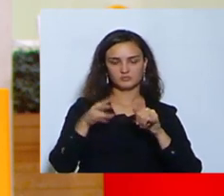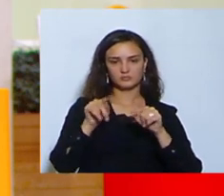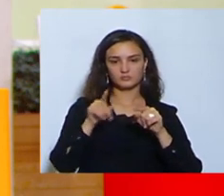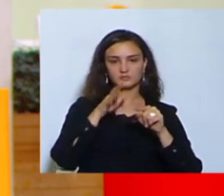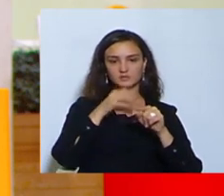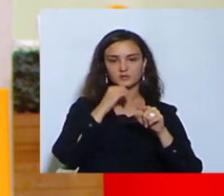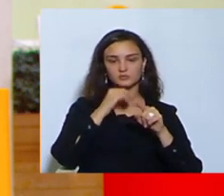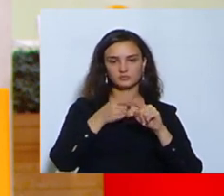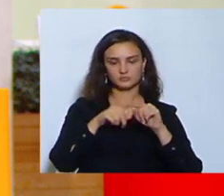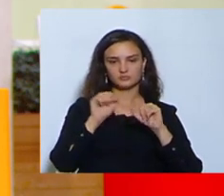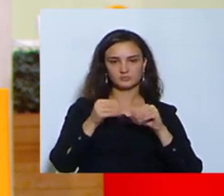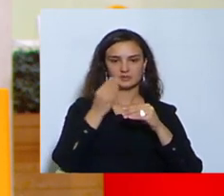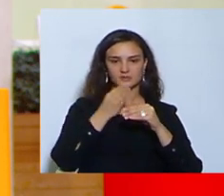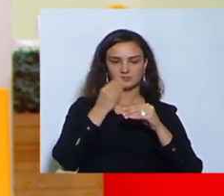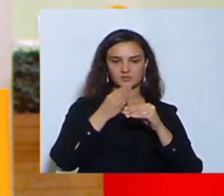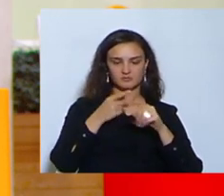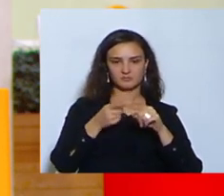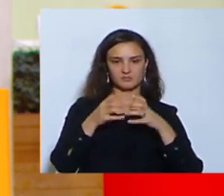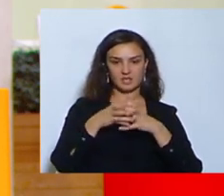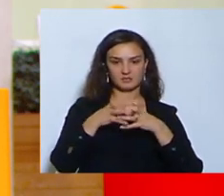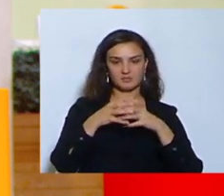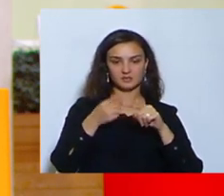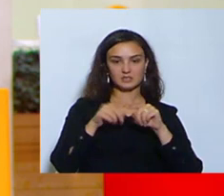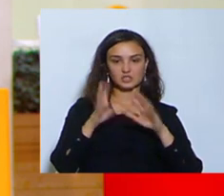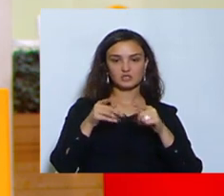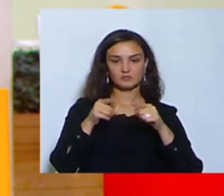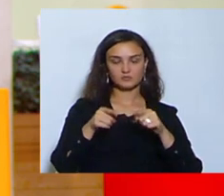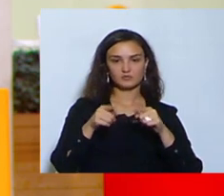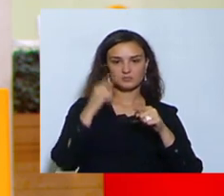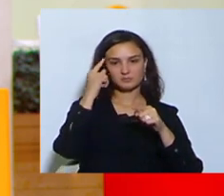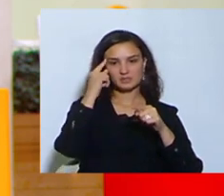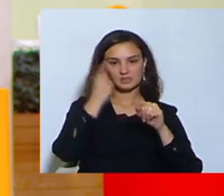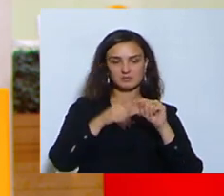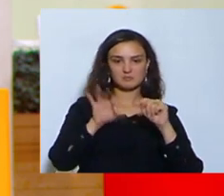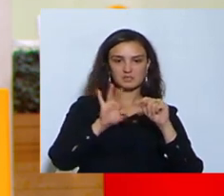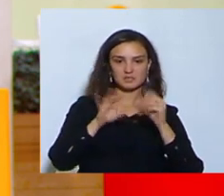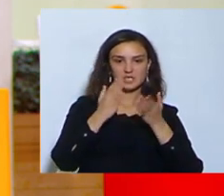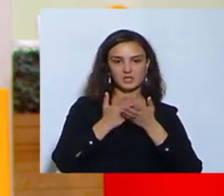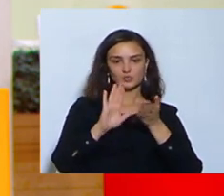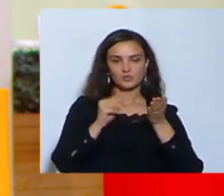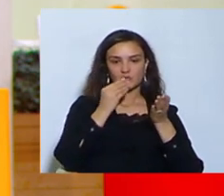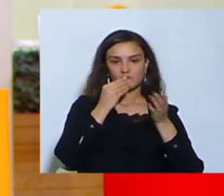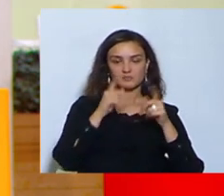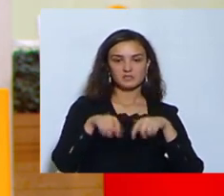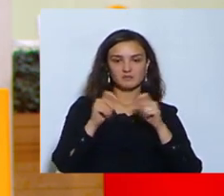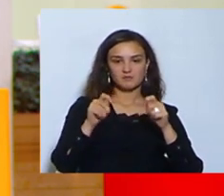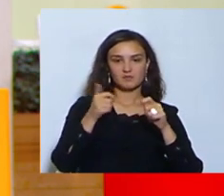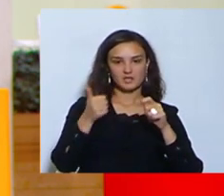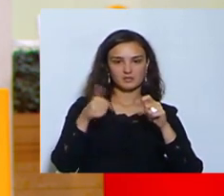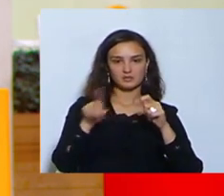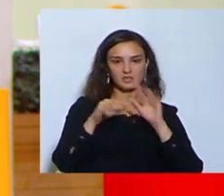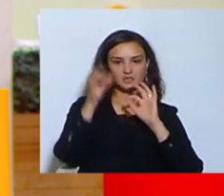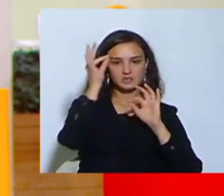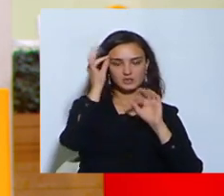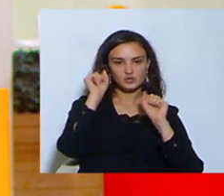ზრდასრულ ასაკში ინერციით იკვებება ხარბად. და ასეთ შემთხვევაში ფიქრი იმაზე არის თუ არა ეს კვებითი ქცევის დარღვევა, კარგად